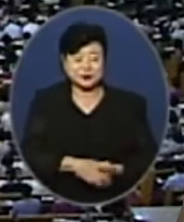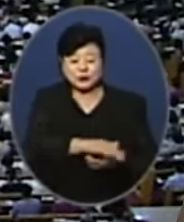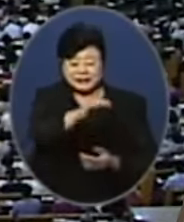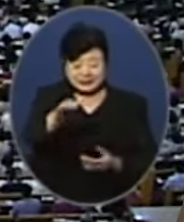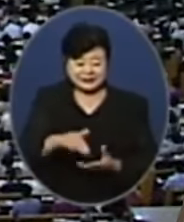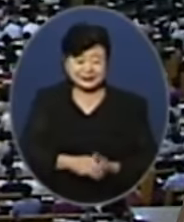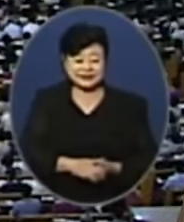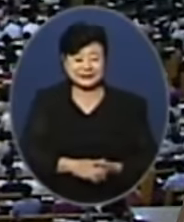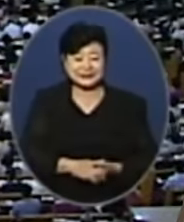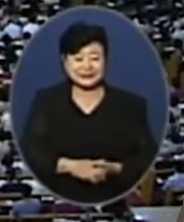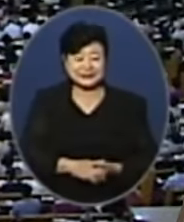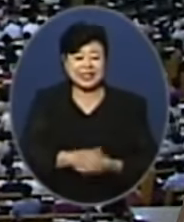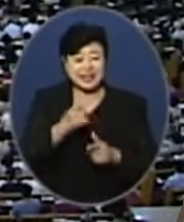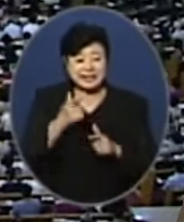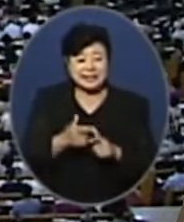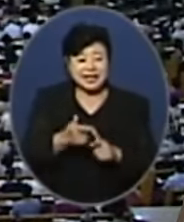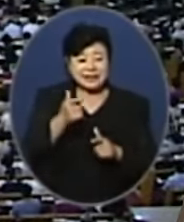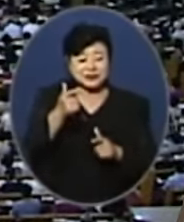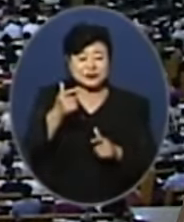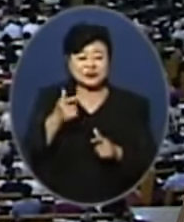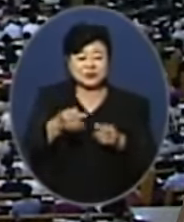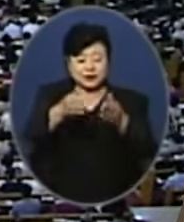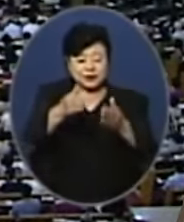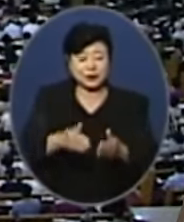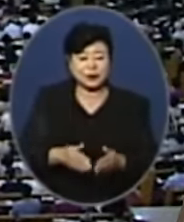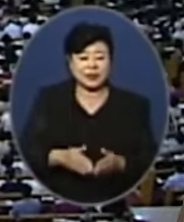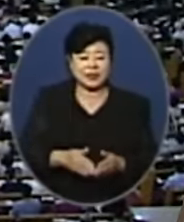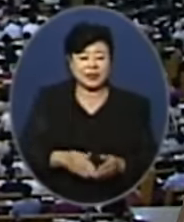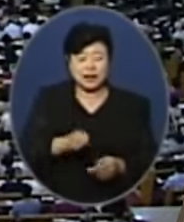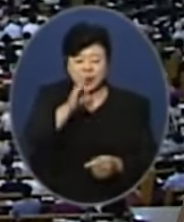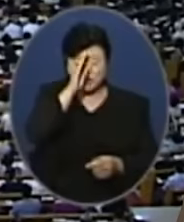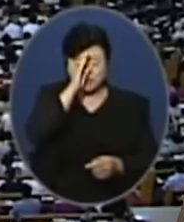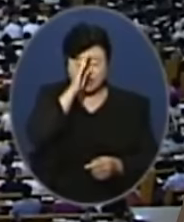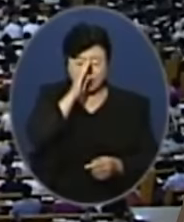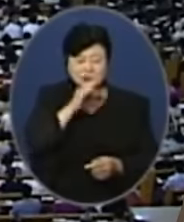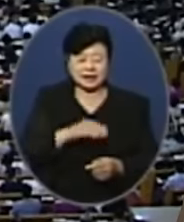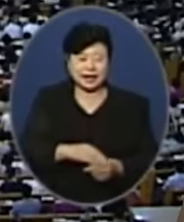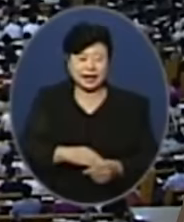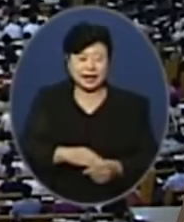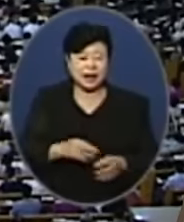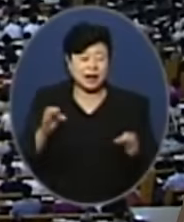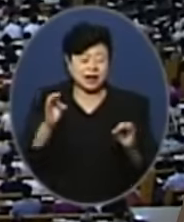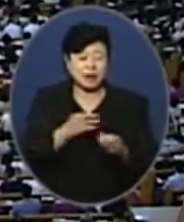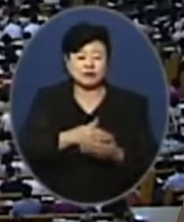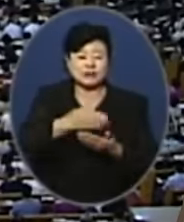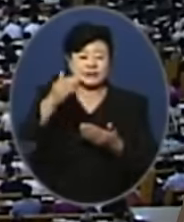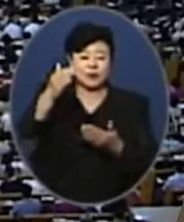우리는 예수님을 말미암아 이제는 심신의 병을 다스릴 수 있게 되고